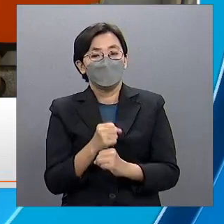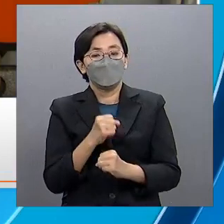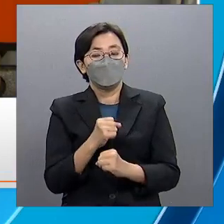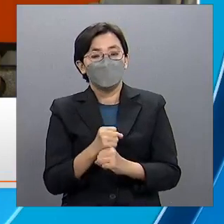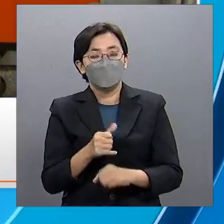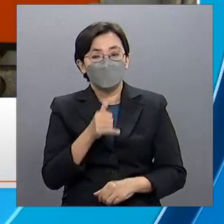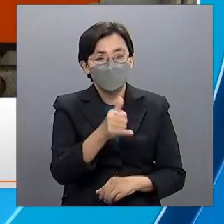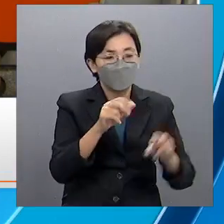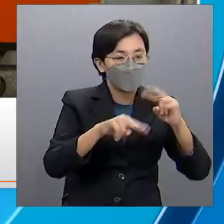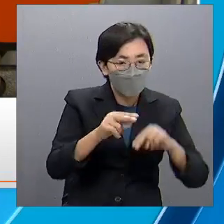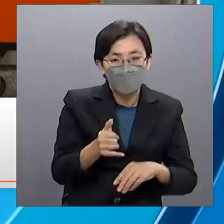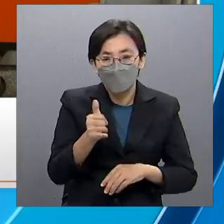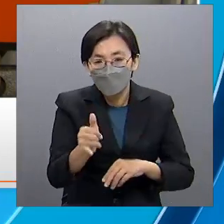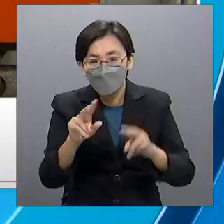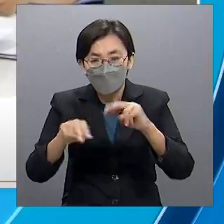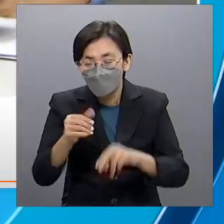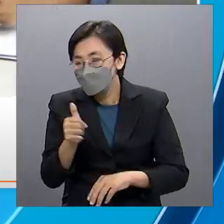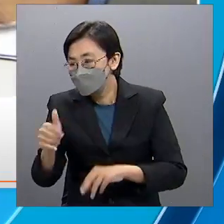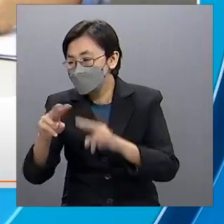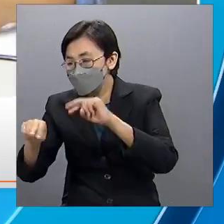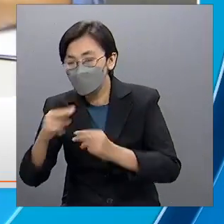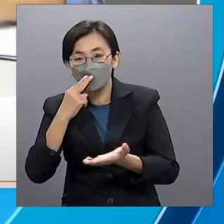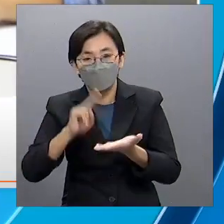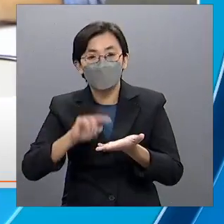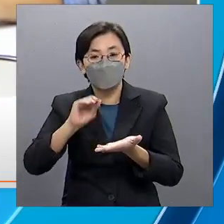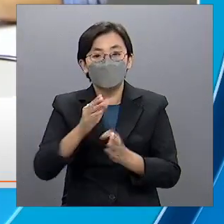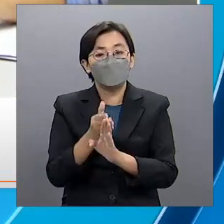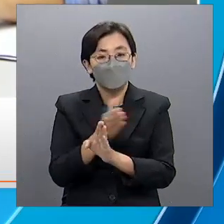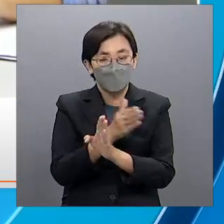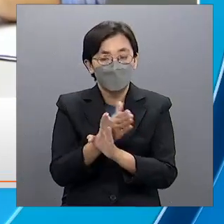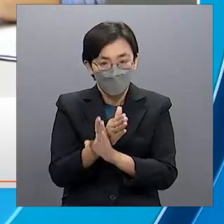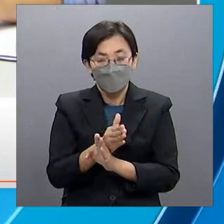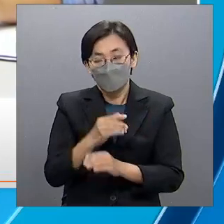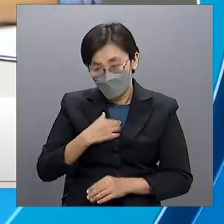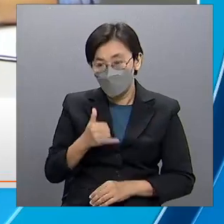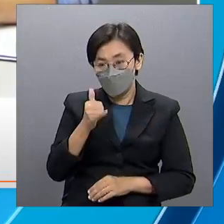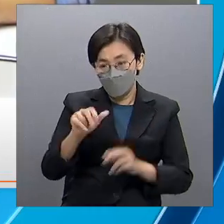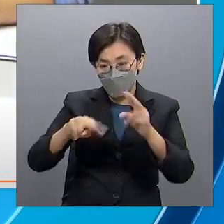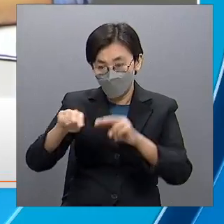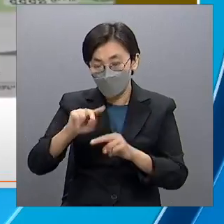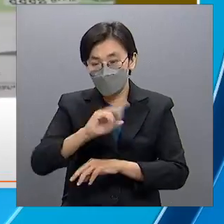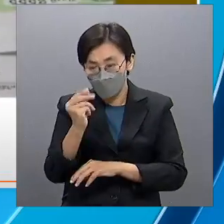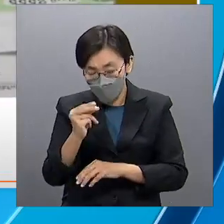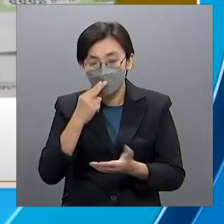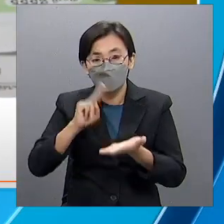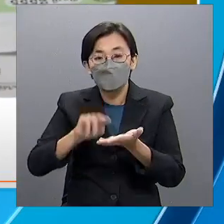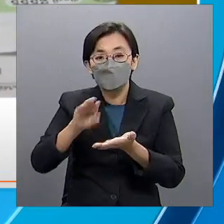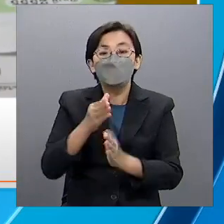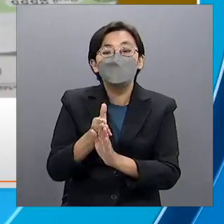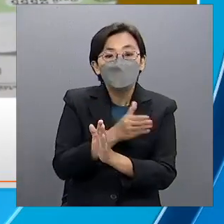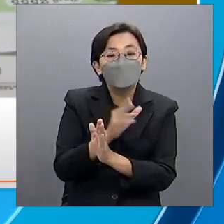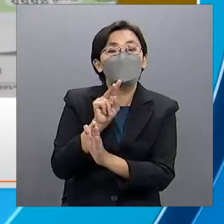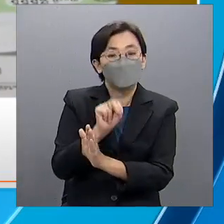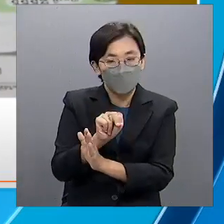านประกอบการเนี่ยเขาก็จะมีหนังสือแจ้งไปก่อนว่าเขาจะไปทำการตรวจวันนั้นวันนี้อะไรเงี้ยจะนัดต่อนะคะแล้วก็จะ